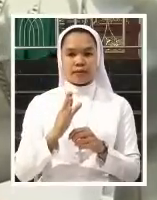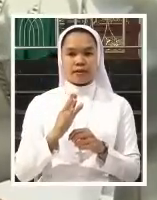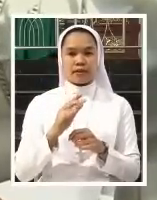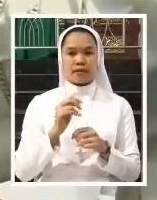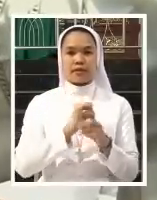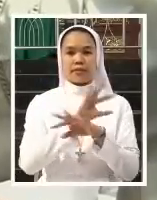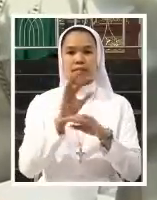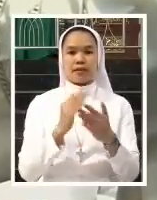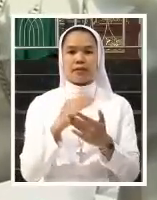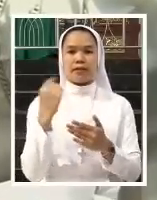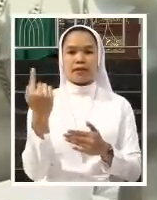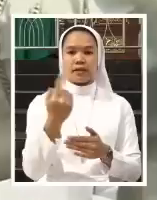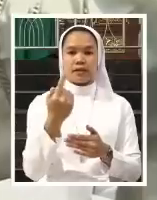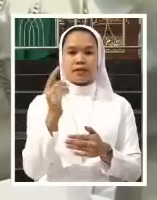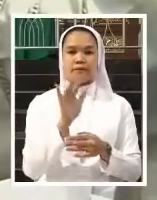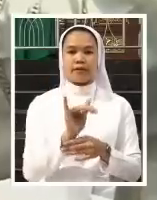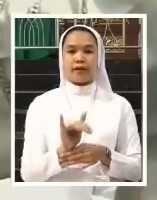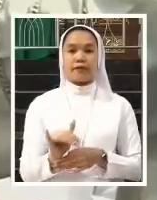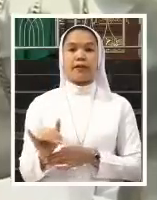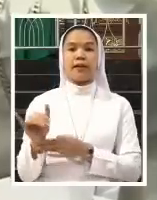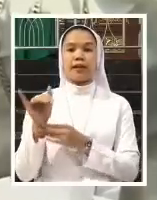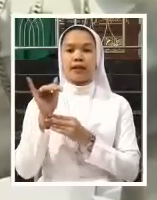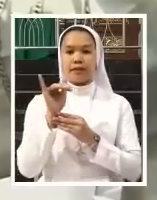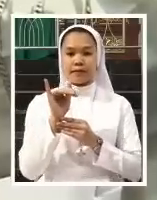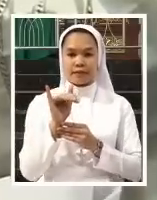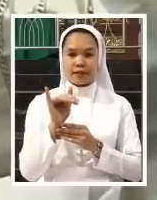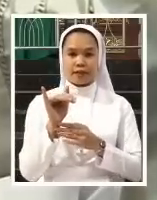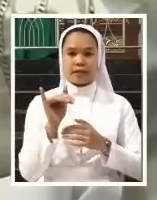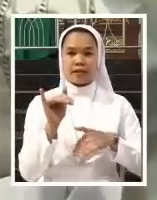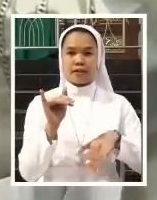gabos to kapanahonan kan mga